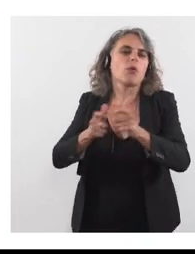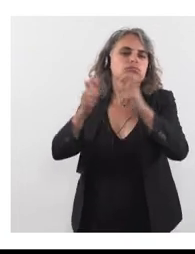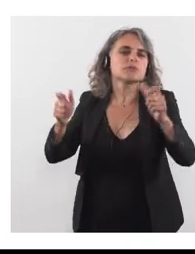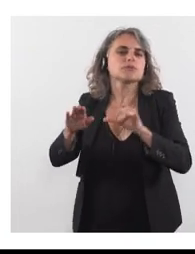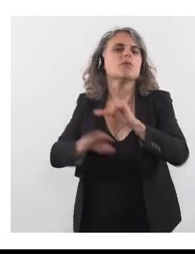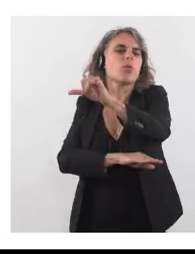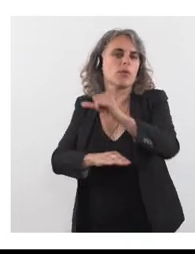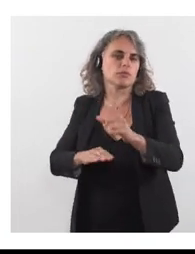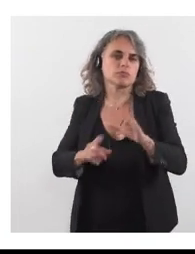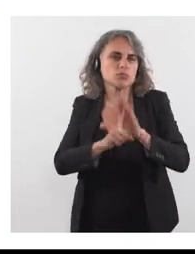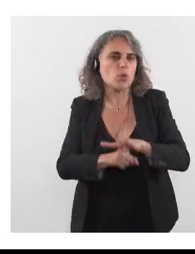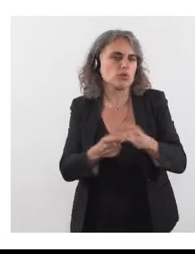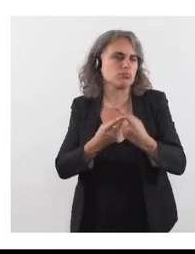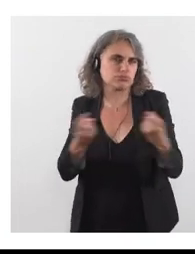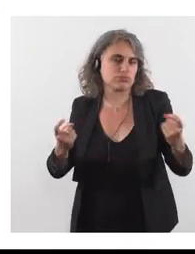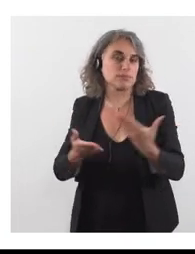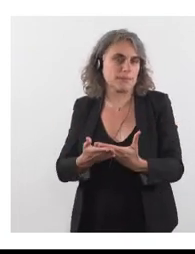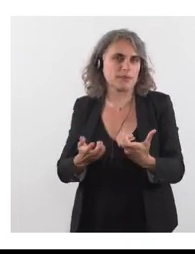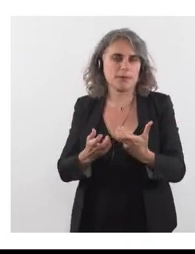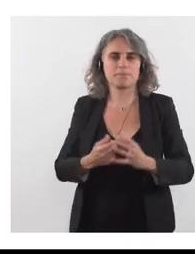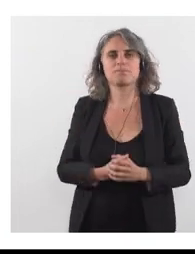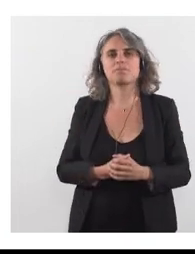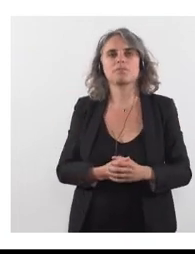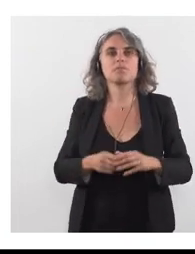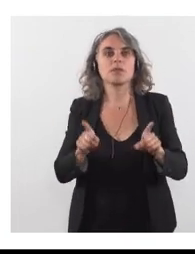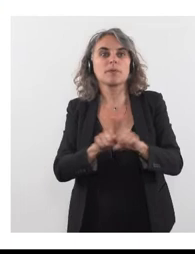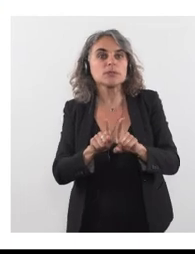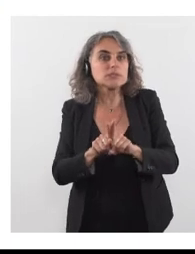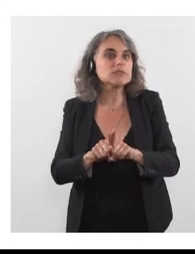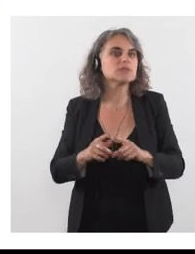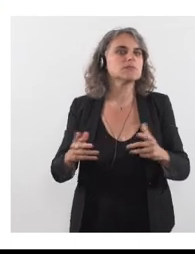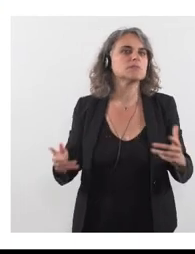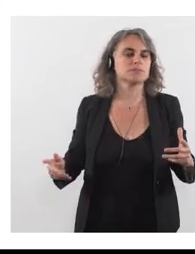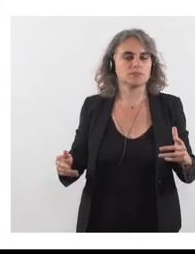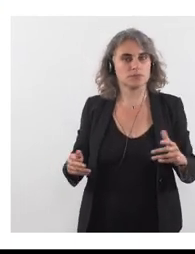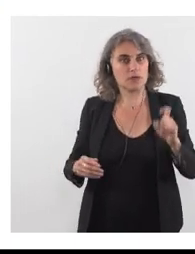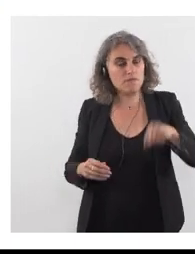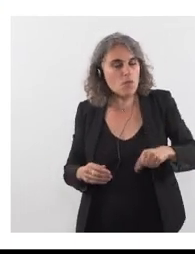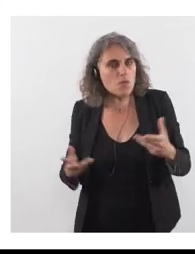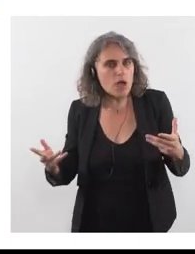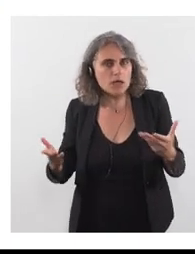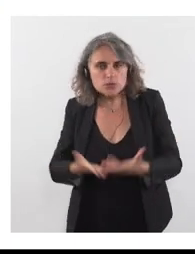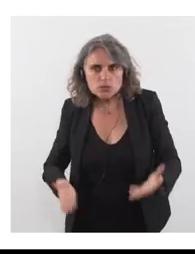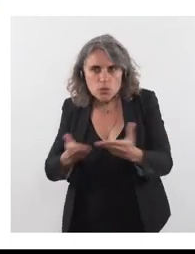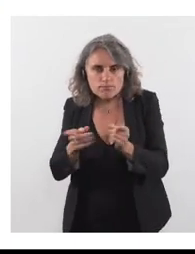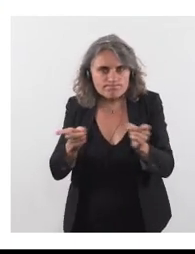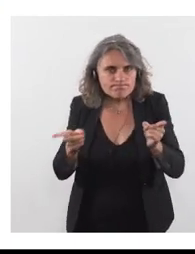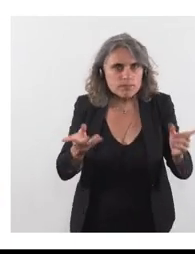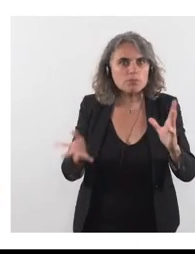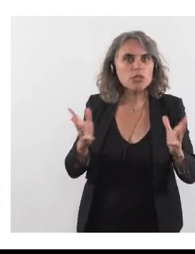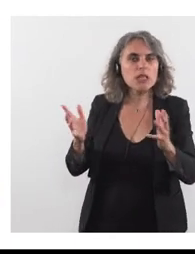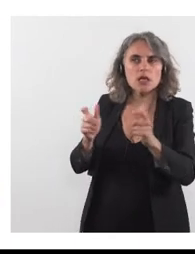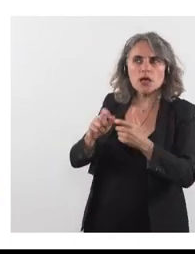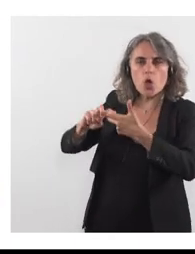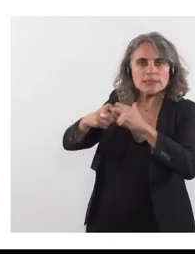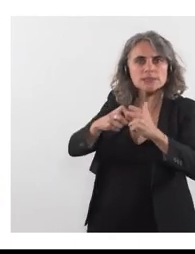vraiment intéressant de pouvoir aussi investiguer des endroits où l'organisme de promotion de l'égalité de traitement va être moins sur